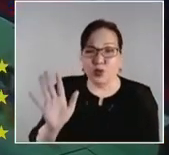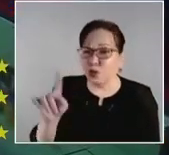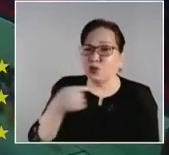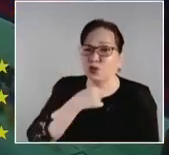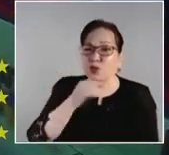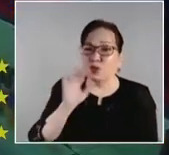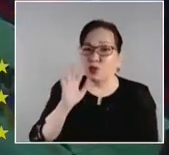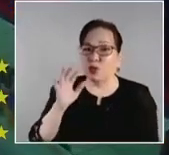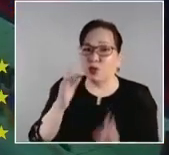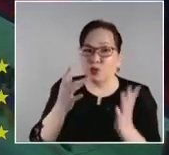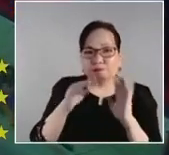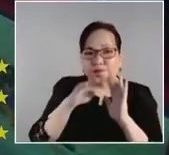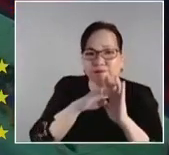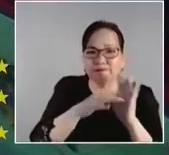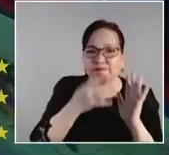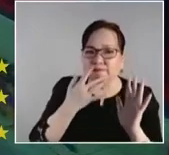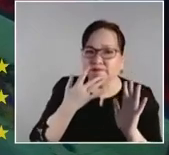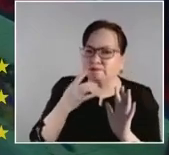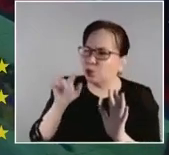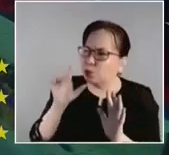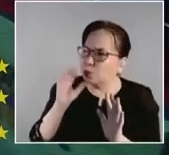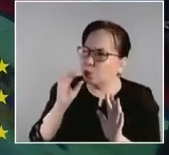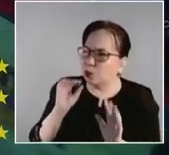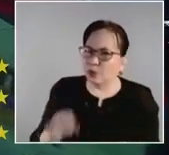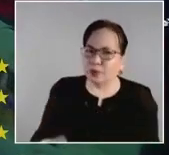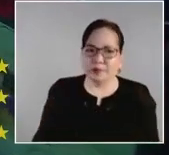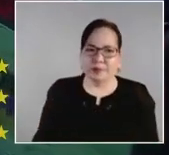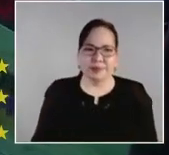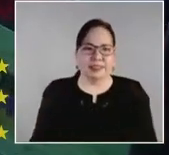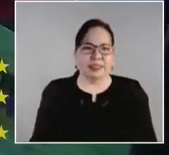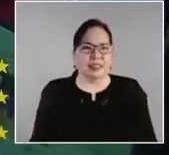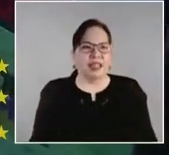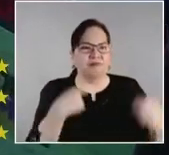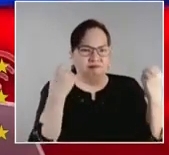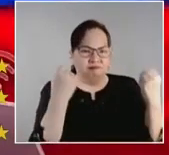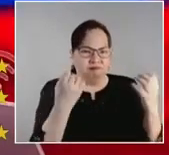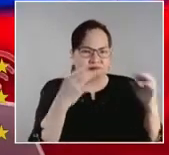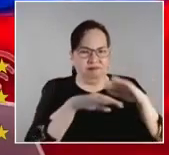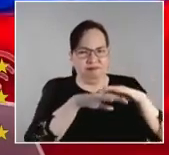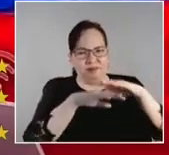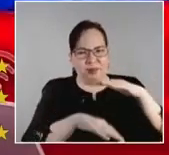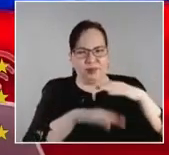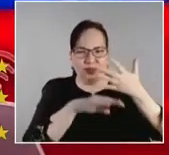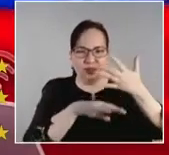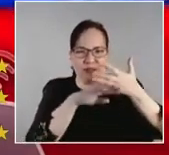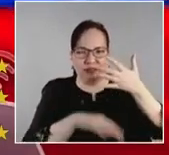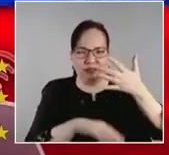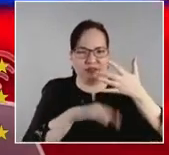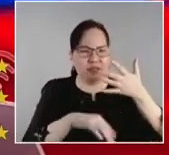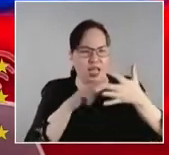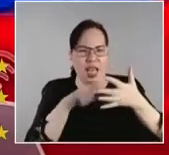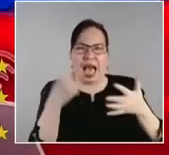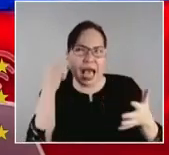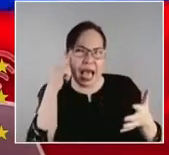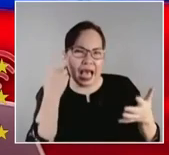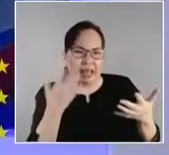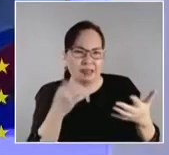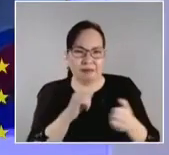your shortlist? Marami ho, nasa ilalim eh. Nasa ilalim? Nasa ilalim. Okay. So we're not talking